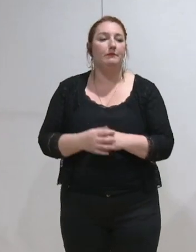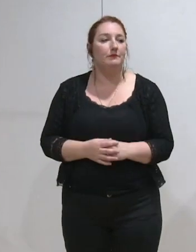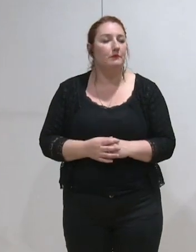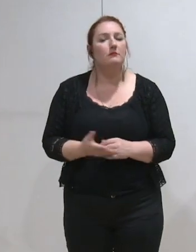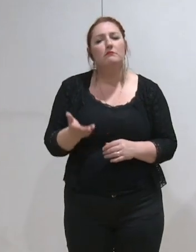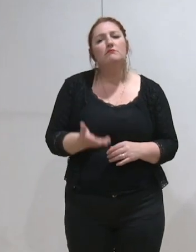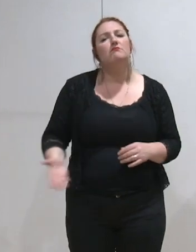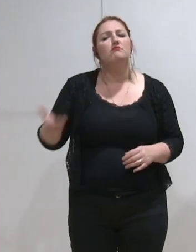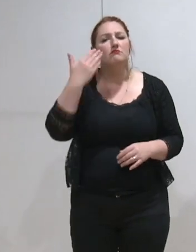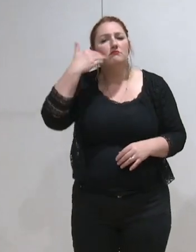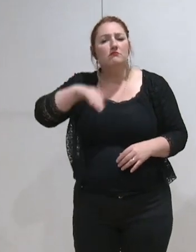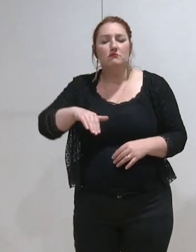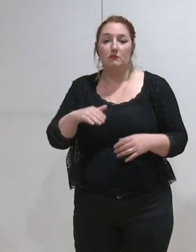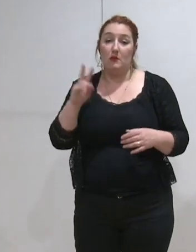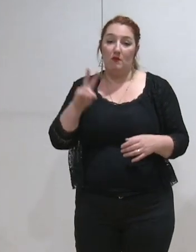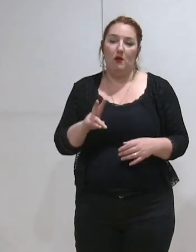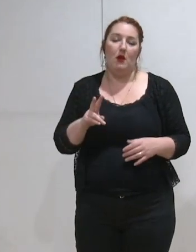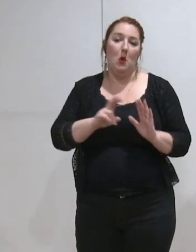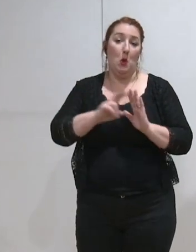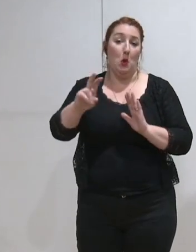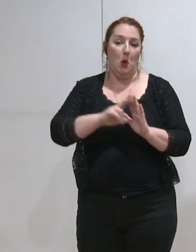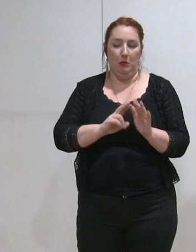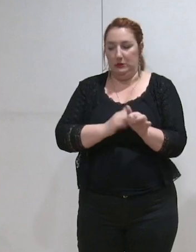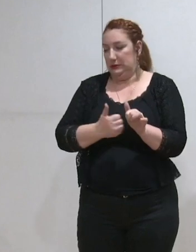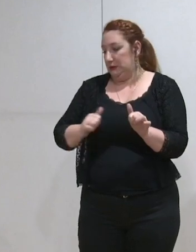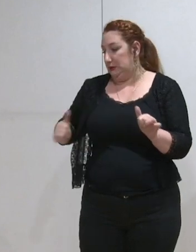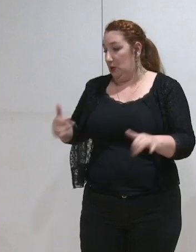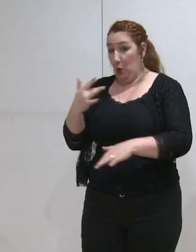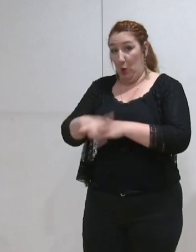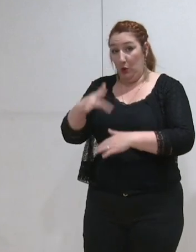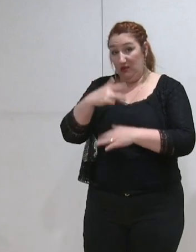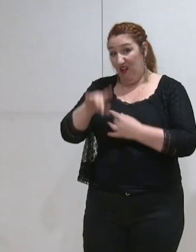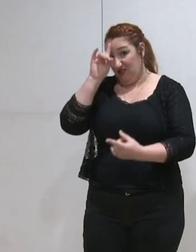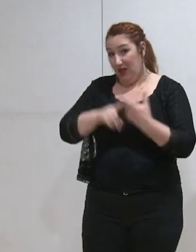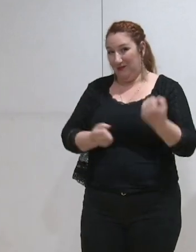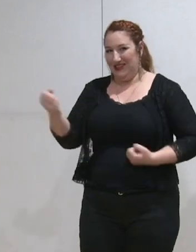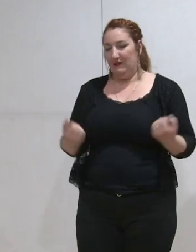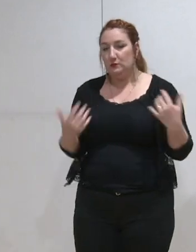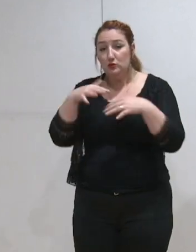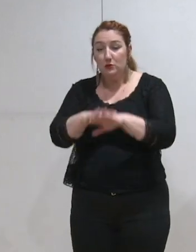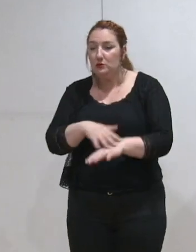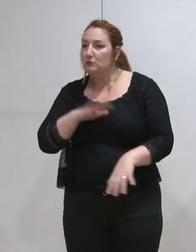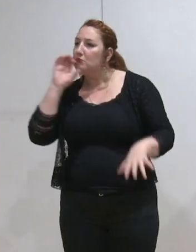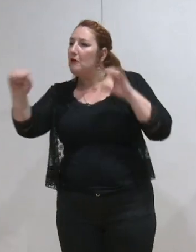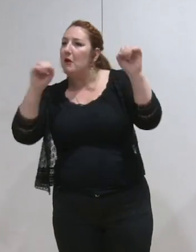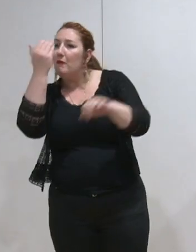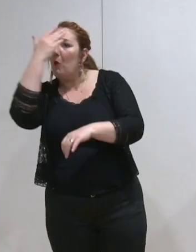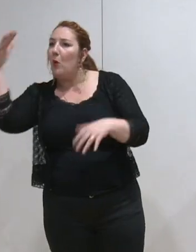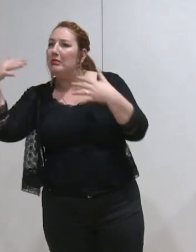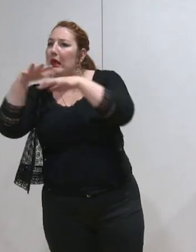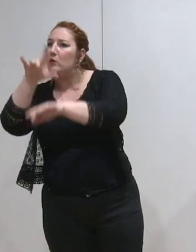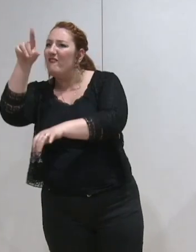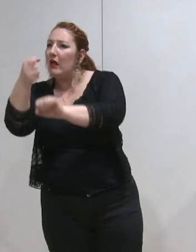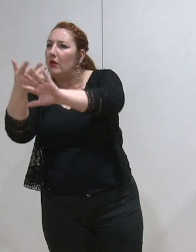notre territoire est particulièrement en retard sur la mutualisation des services au regard de ce que d'autres territoires ont inventé ces 20